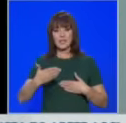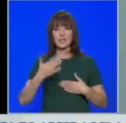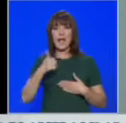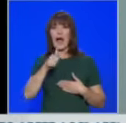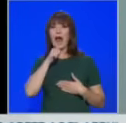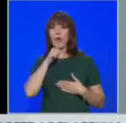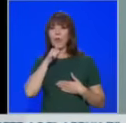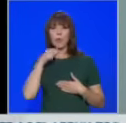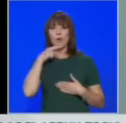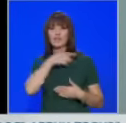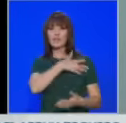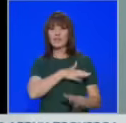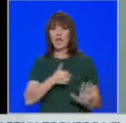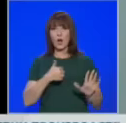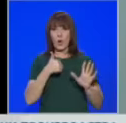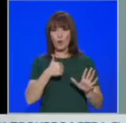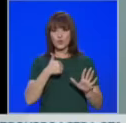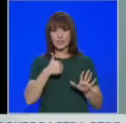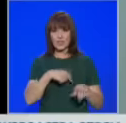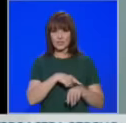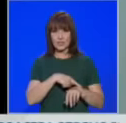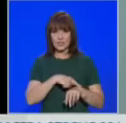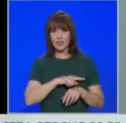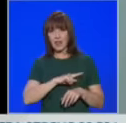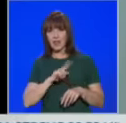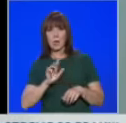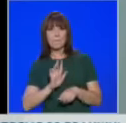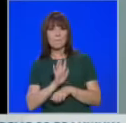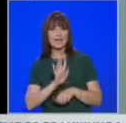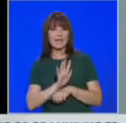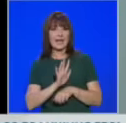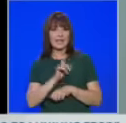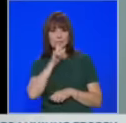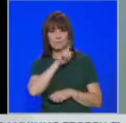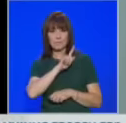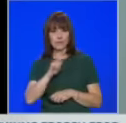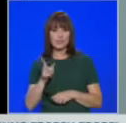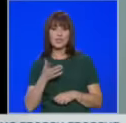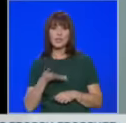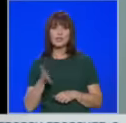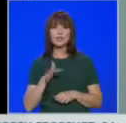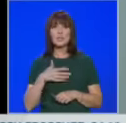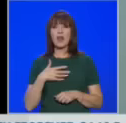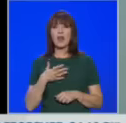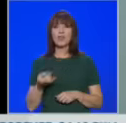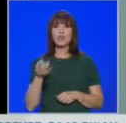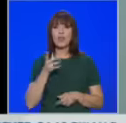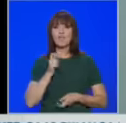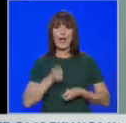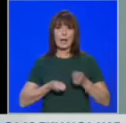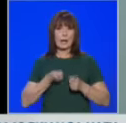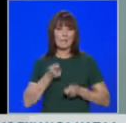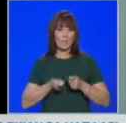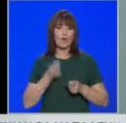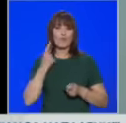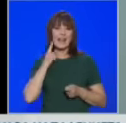на водачите от 6 часа на 15 минути. На есен се задава нов ремонт на наскоро ремонтирания наказателен